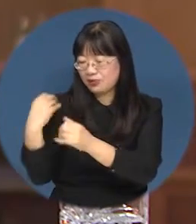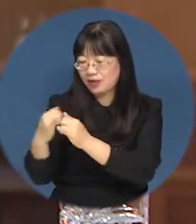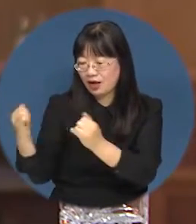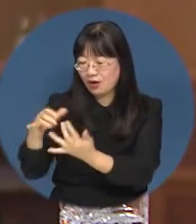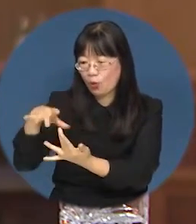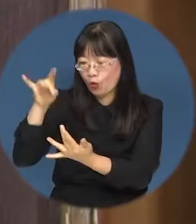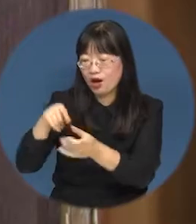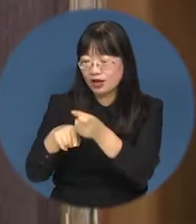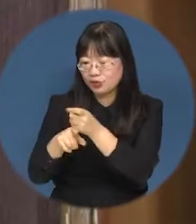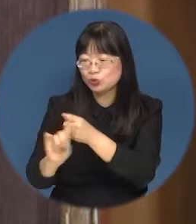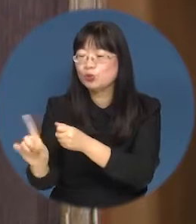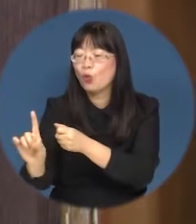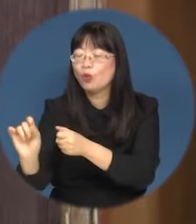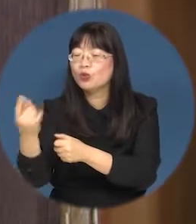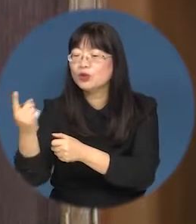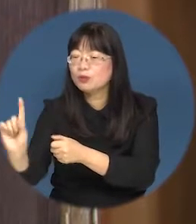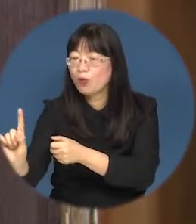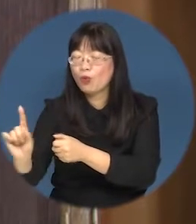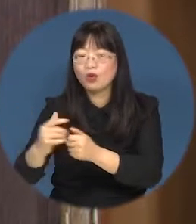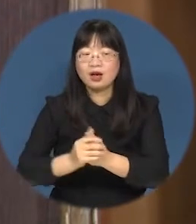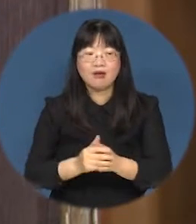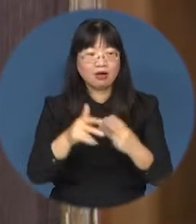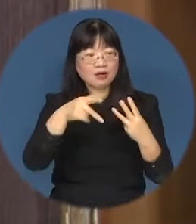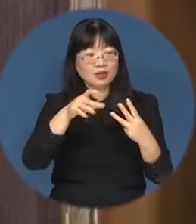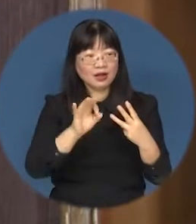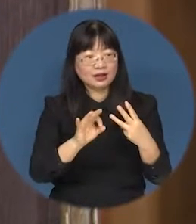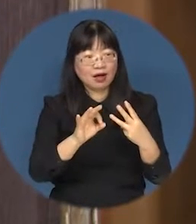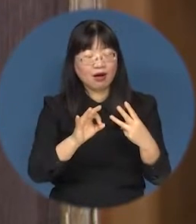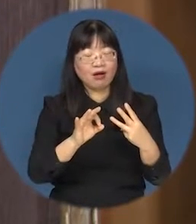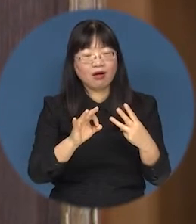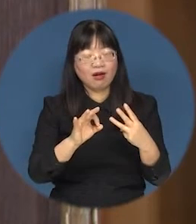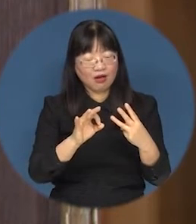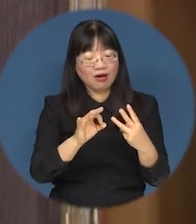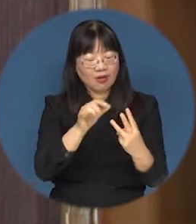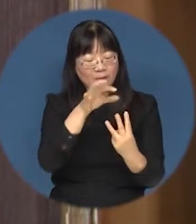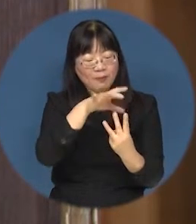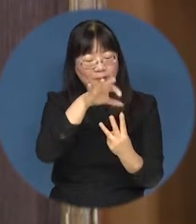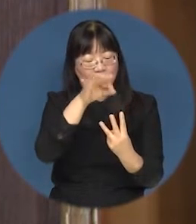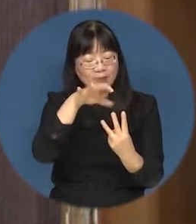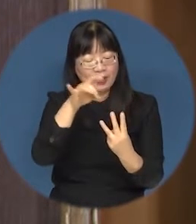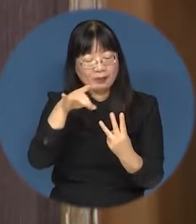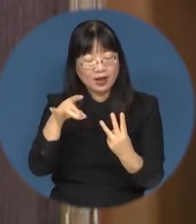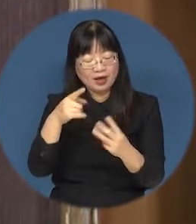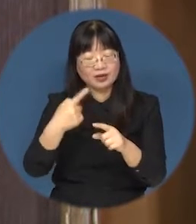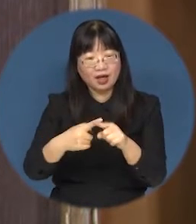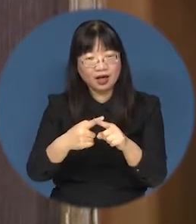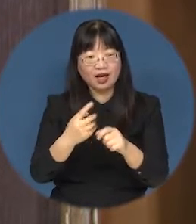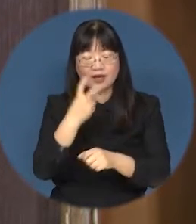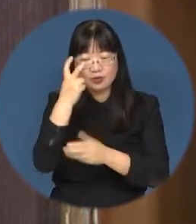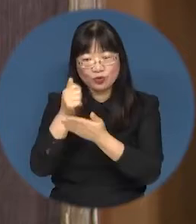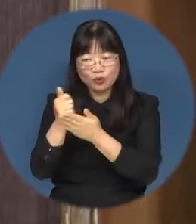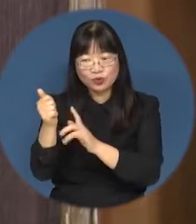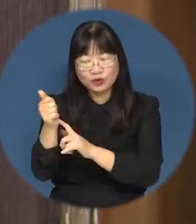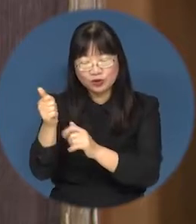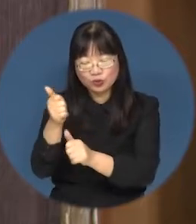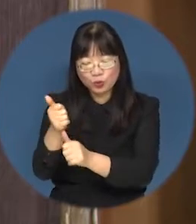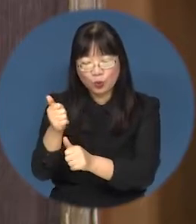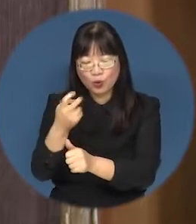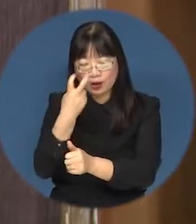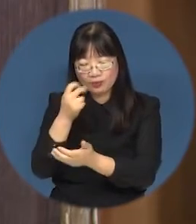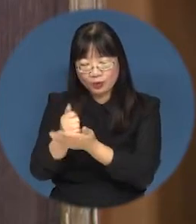골랐답니까? 특별히? 글쎄요 한 세 장까지 압축이 됐다가 감독이랑 전부 다 조감독이랑